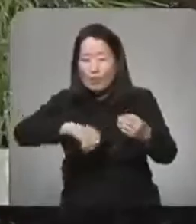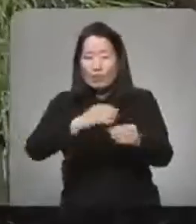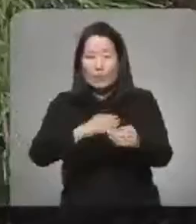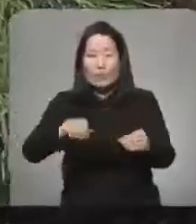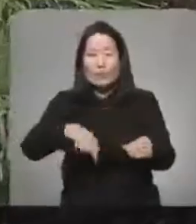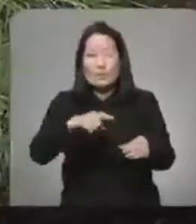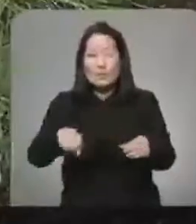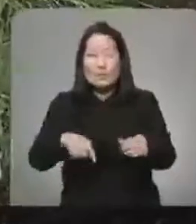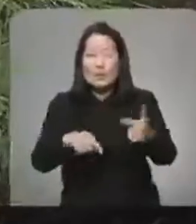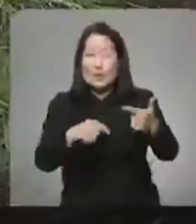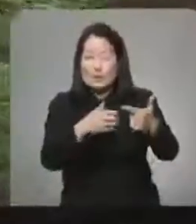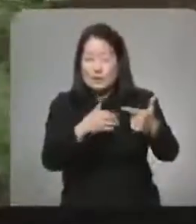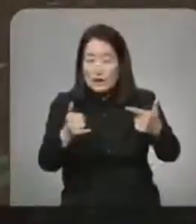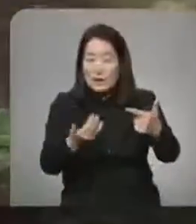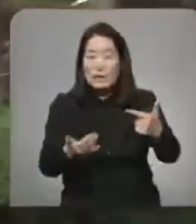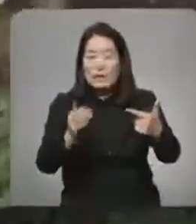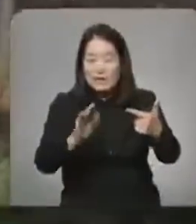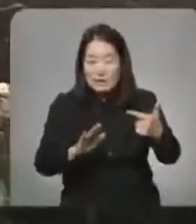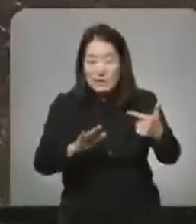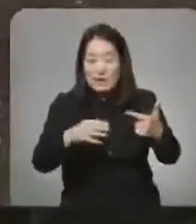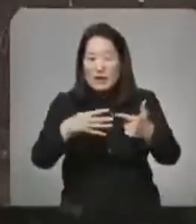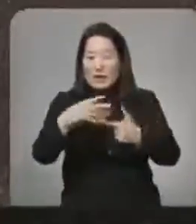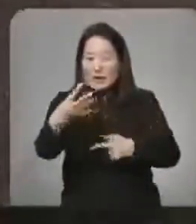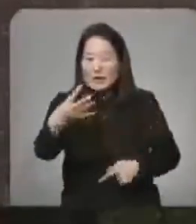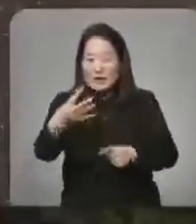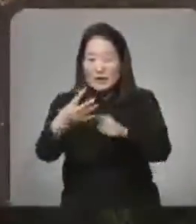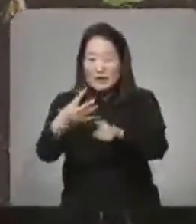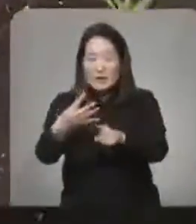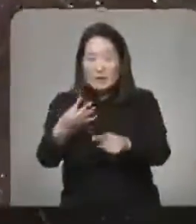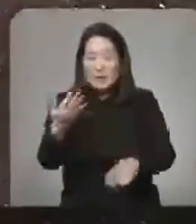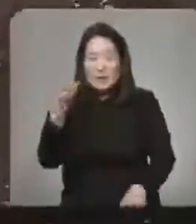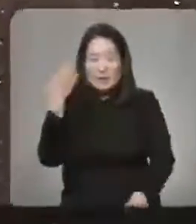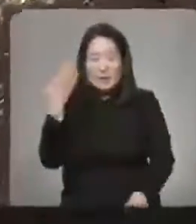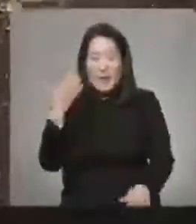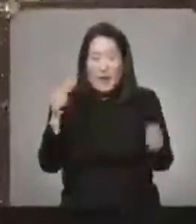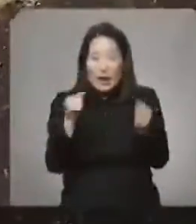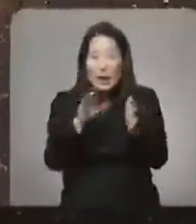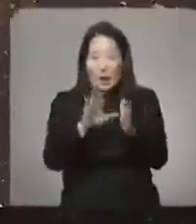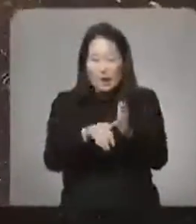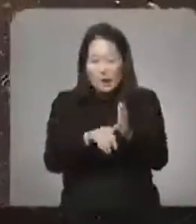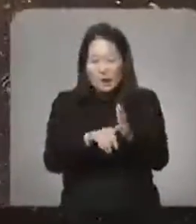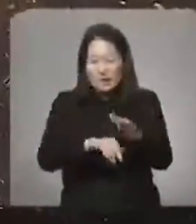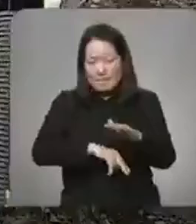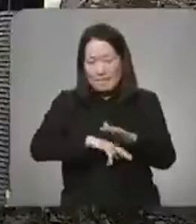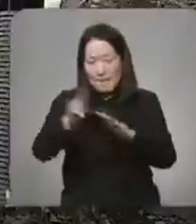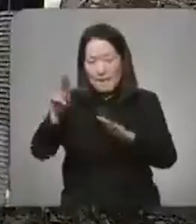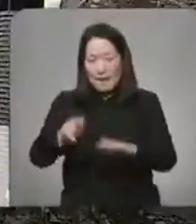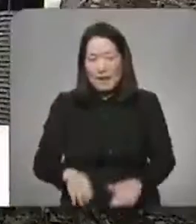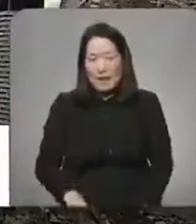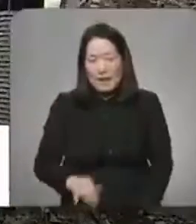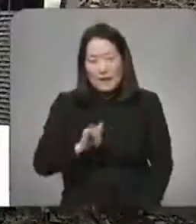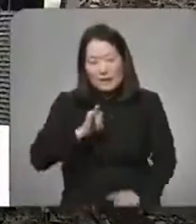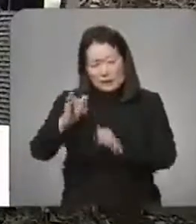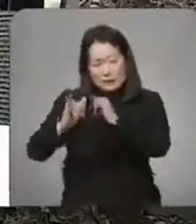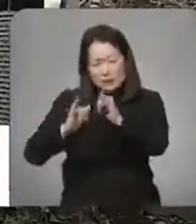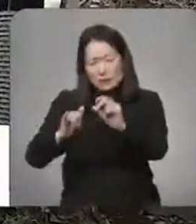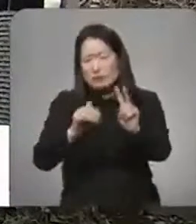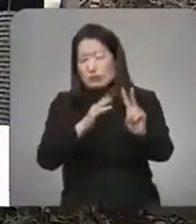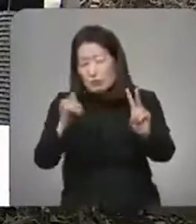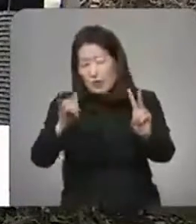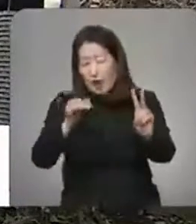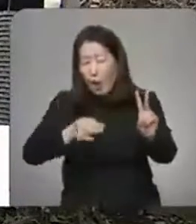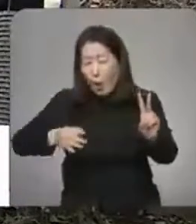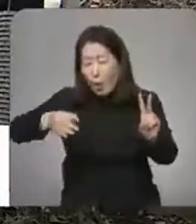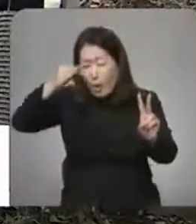역시 6명이 어떤 외국인 근로자 중 4명이 지난 겨울 무단이탈 했읍니다 연락이 닿은 2명은 월급을 더